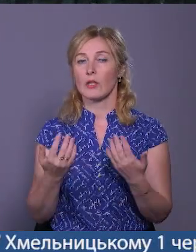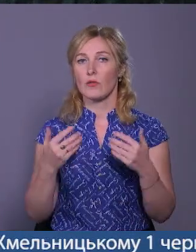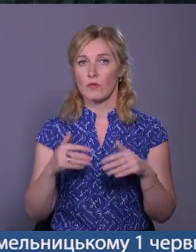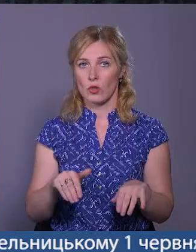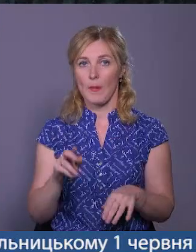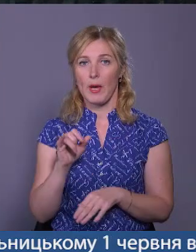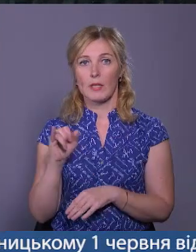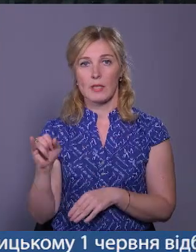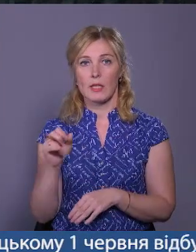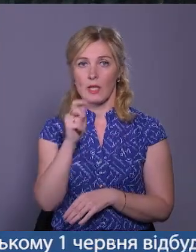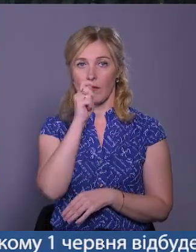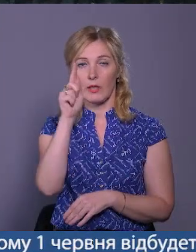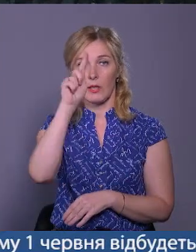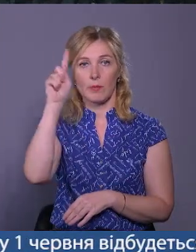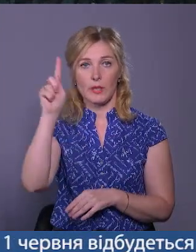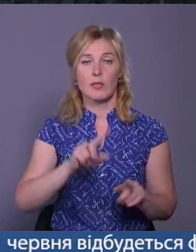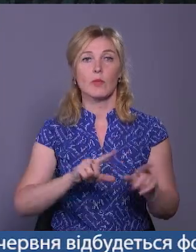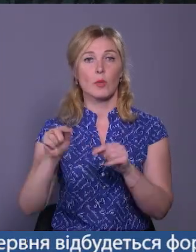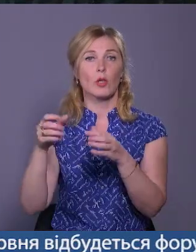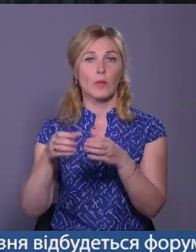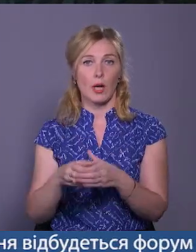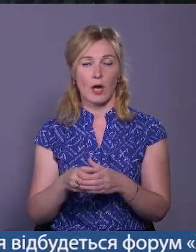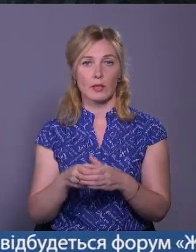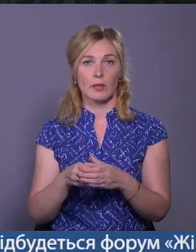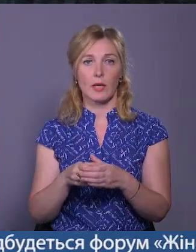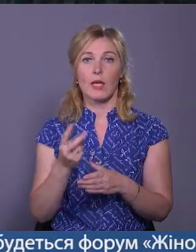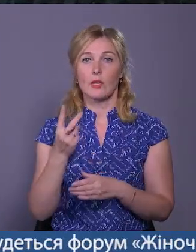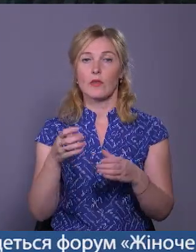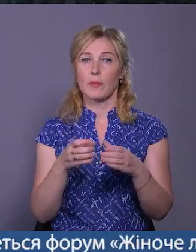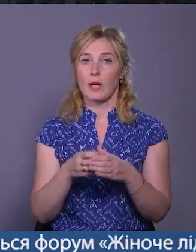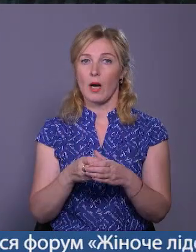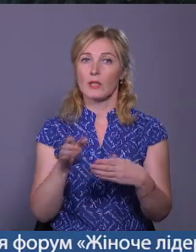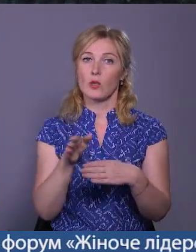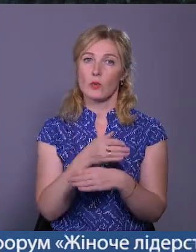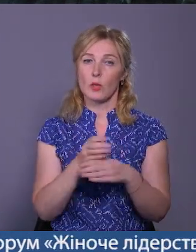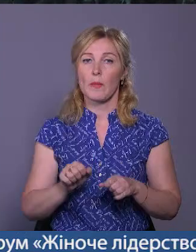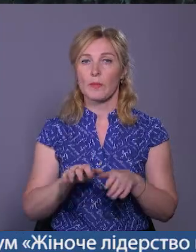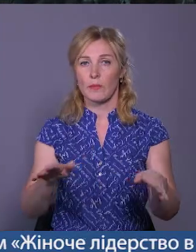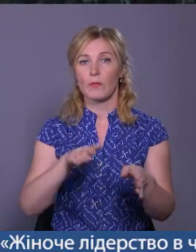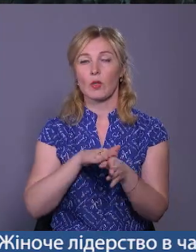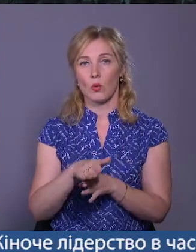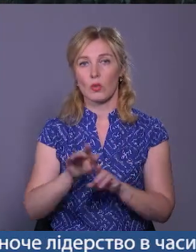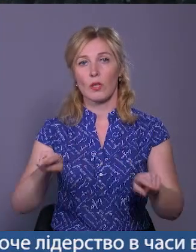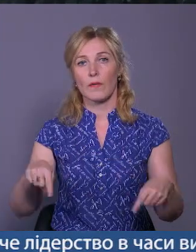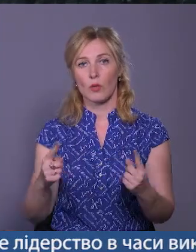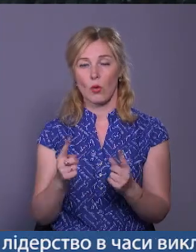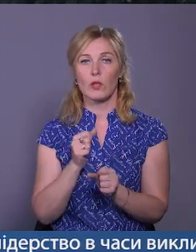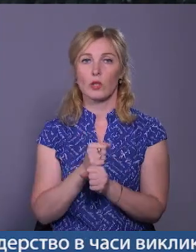березень квітень місяць поїхали бригади розподільчих мереж Дві бригади розподільчих мереж виконували